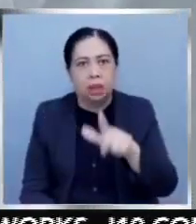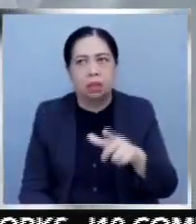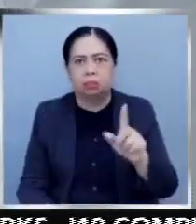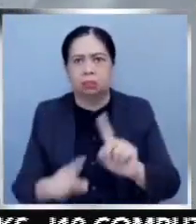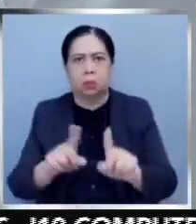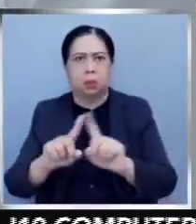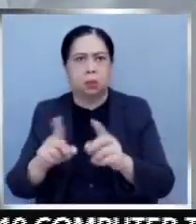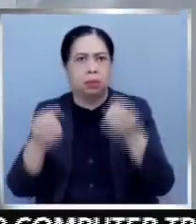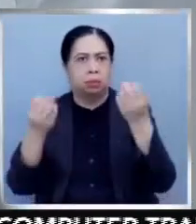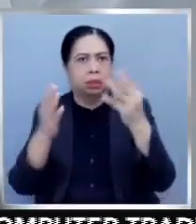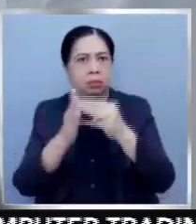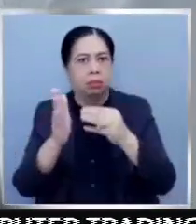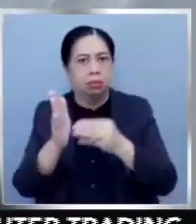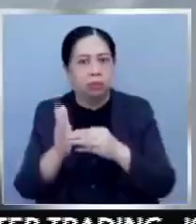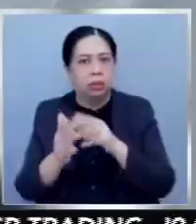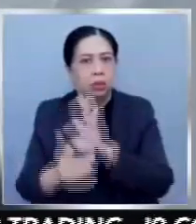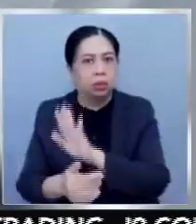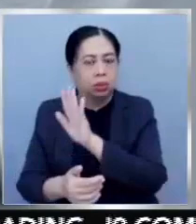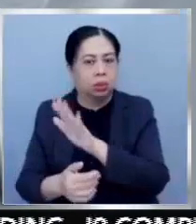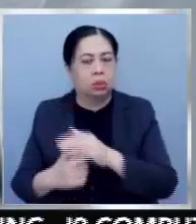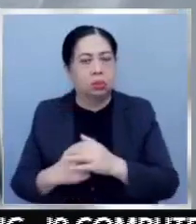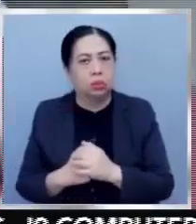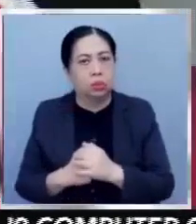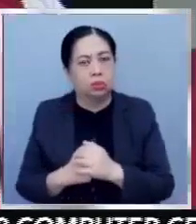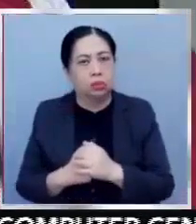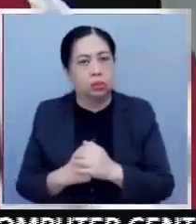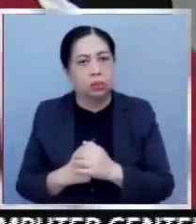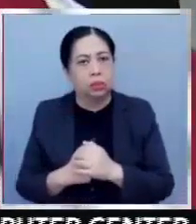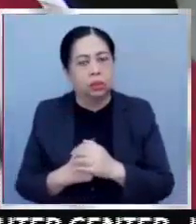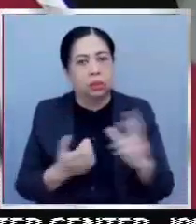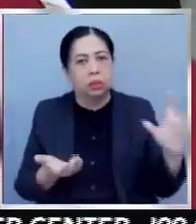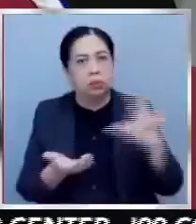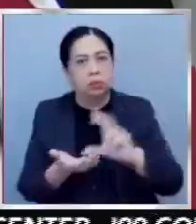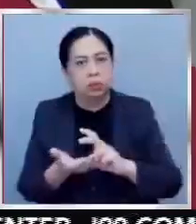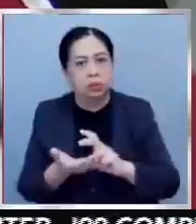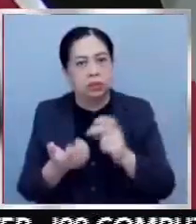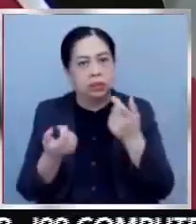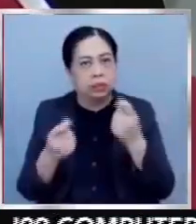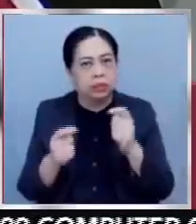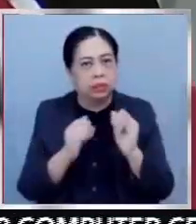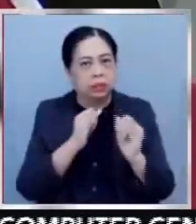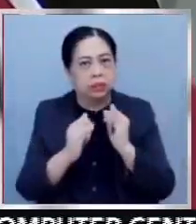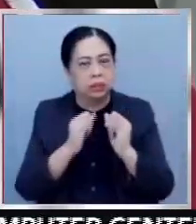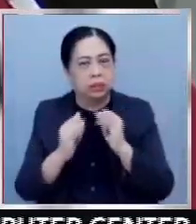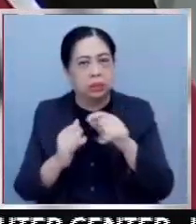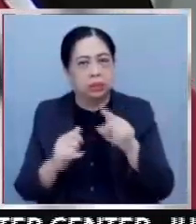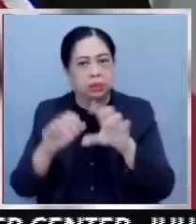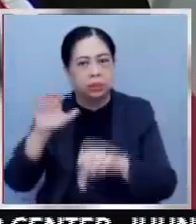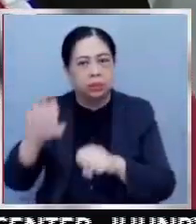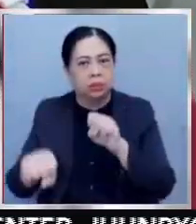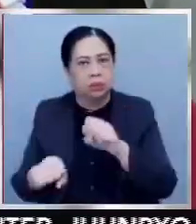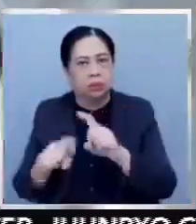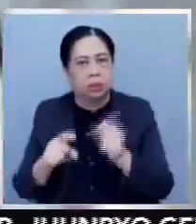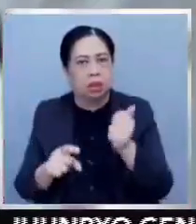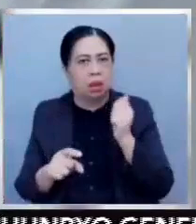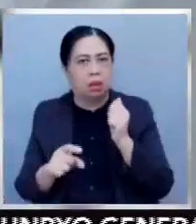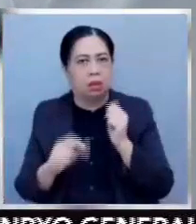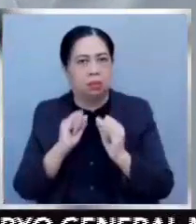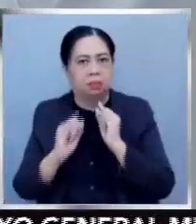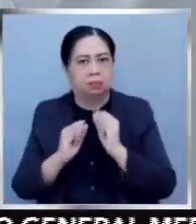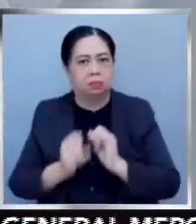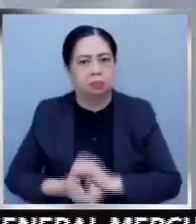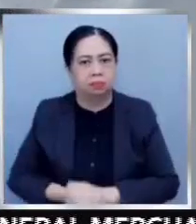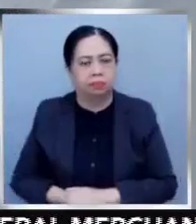of millions yung kanilang na-invest. Sinubukan namin kuda ng pahayag ang mga inaresto, pero tumagi sila magsalita. We will file